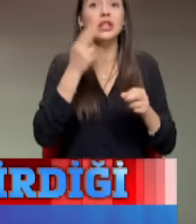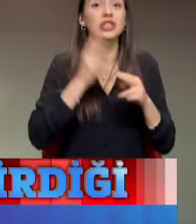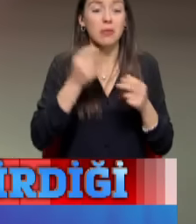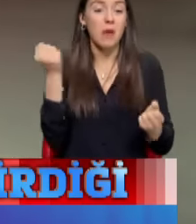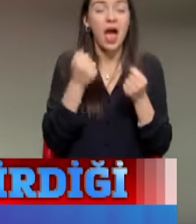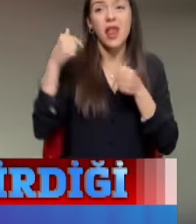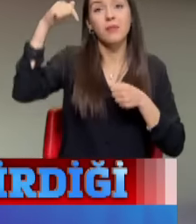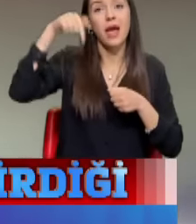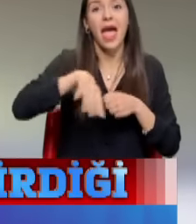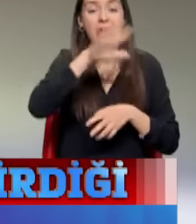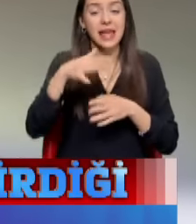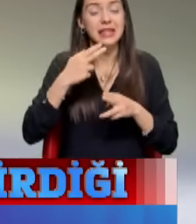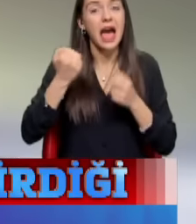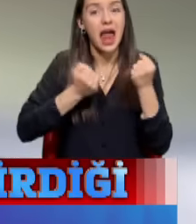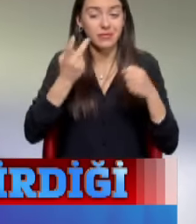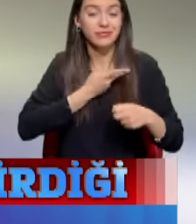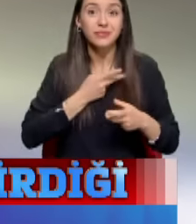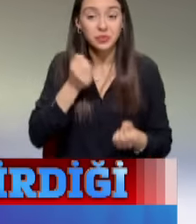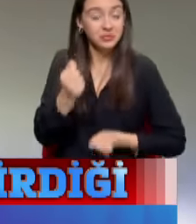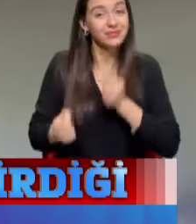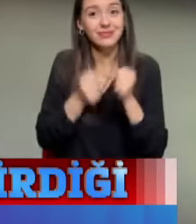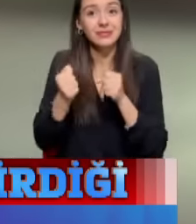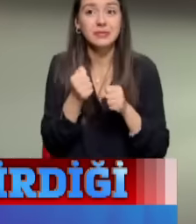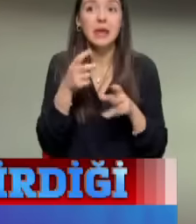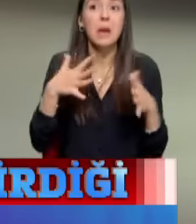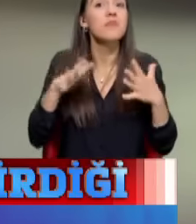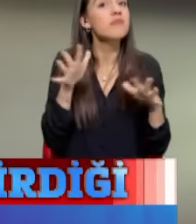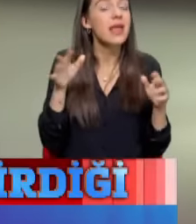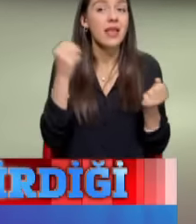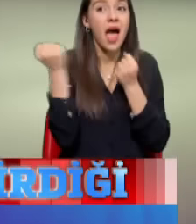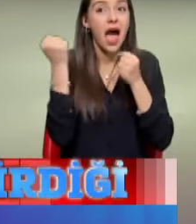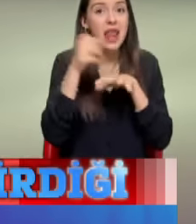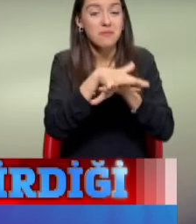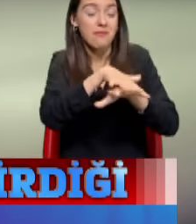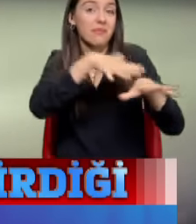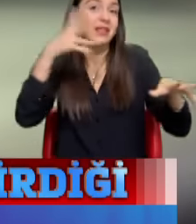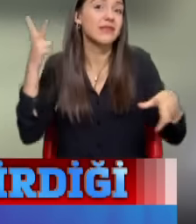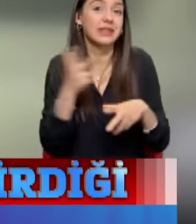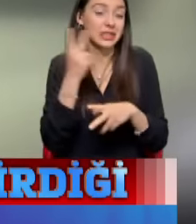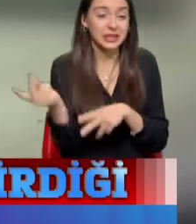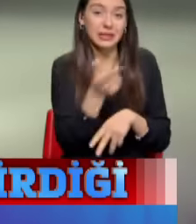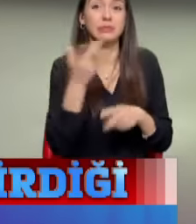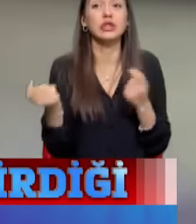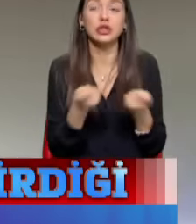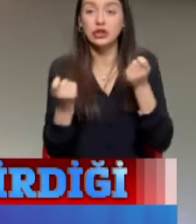koştu. Panikle otoparktan çıkmaya çalışanlar uzun araç kuyruğuna neden oldu.